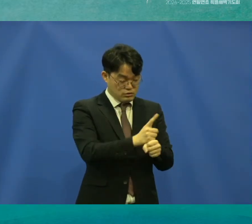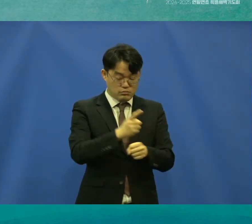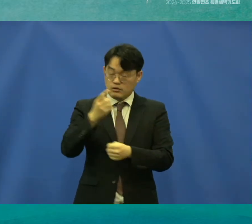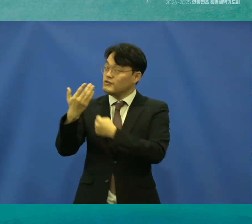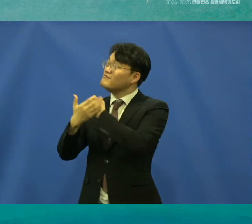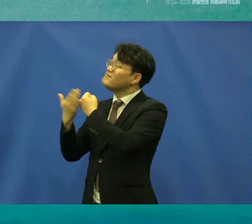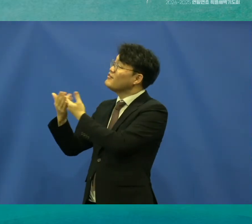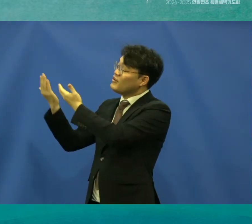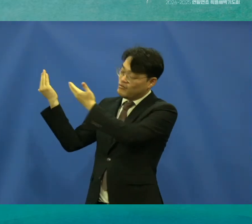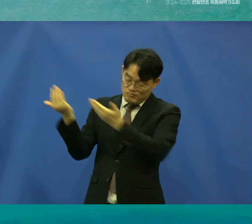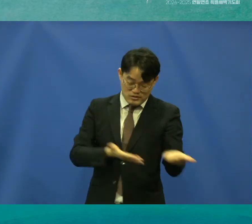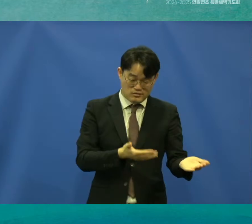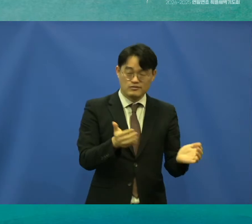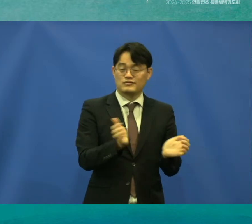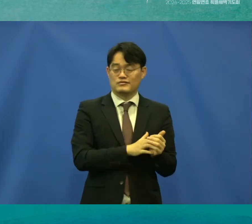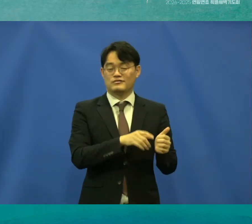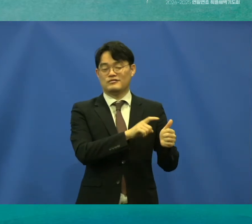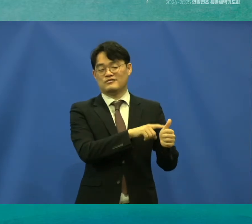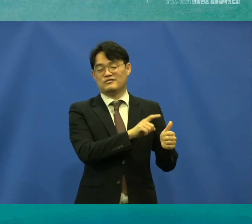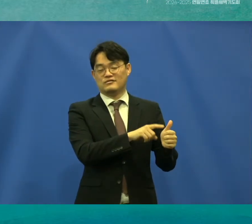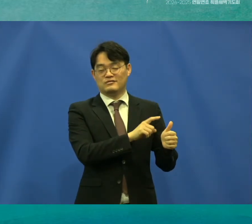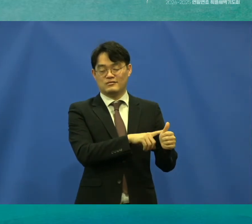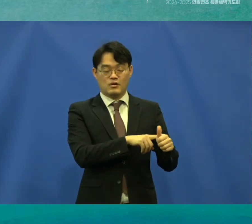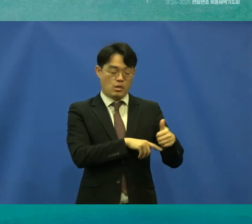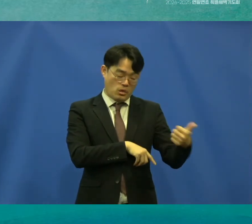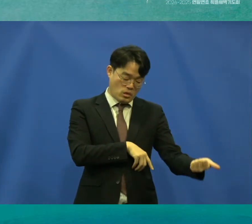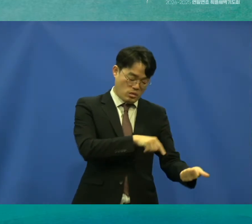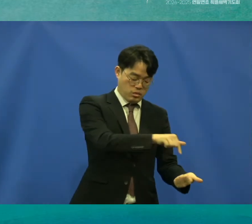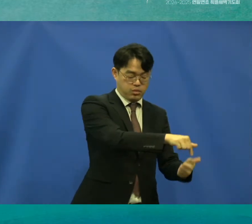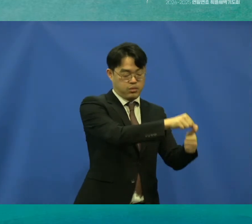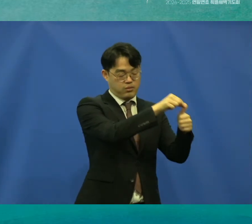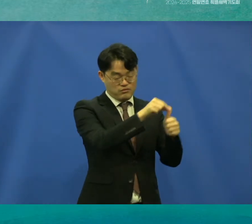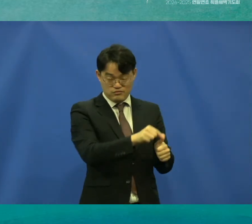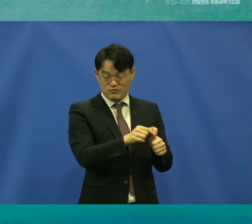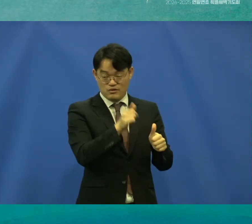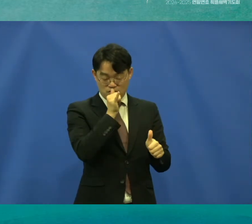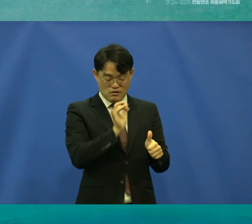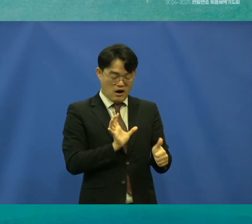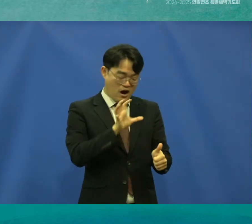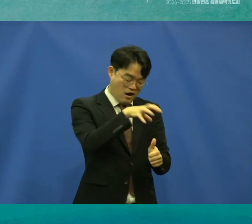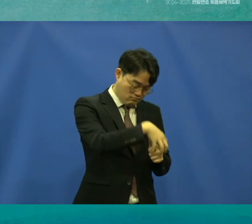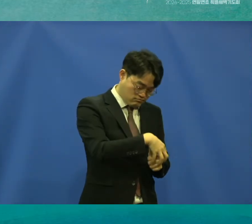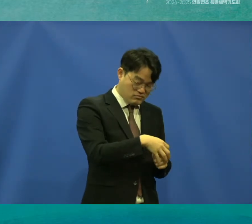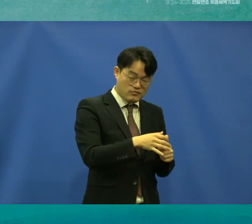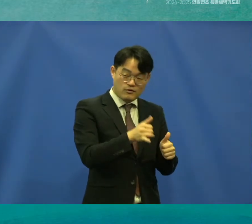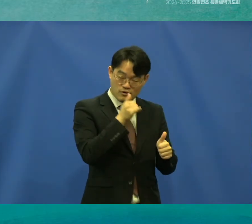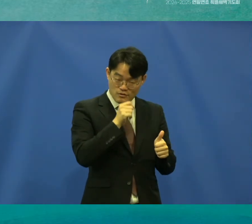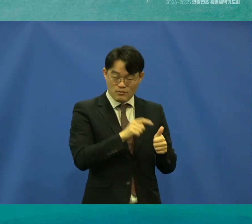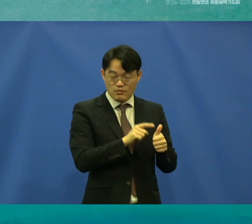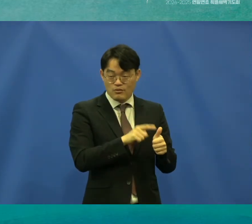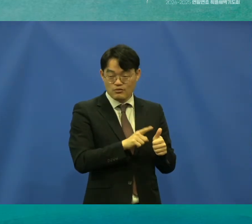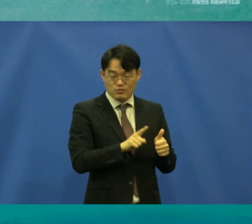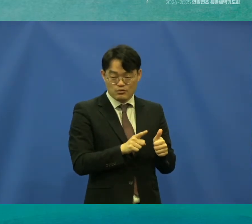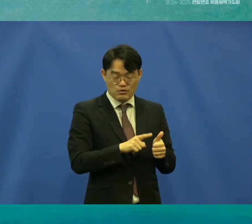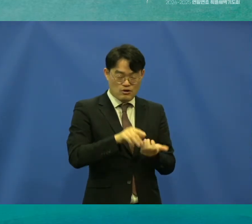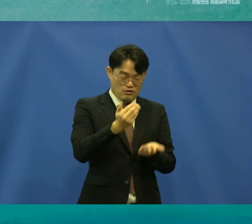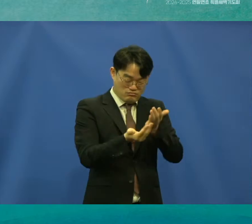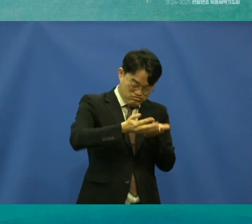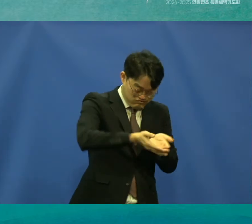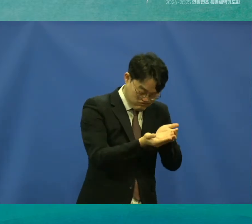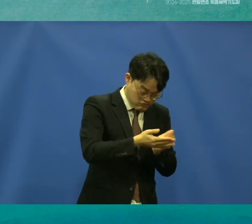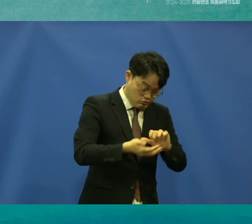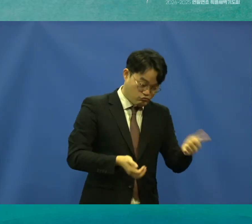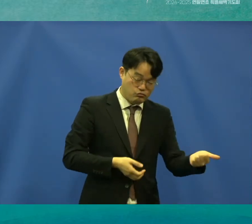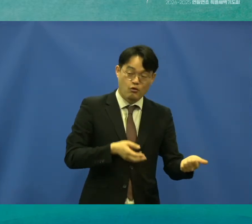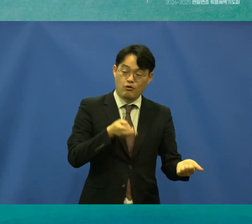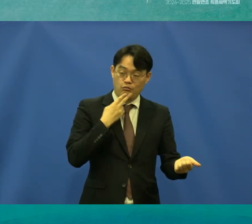은혜를 받아왔습니다. 그러나 요나는 자신에게 베푼 하나님의 은혜를 너무 당연시한, 그리고 다른